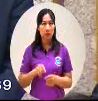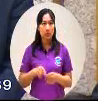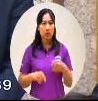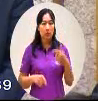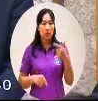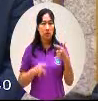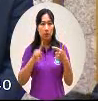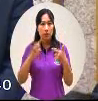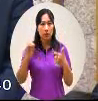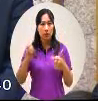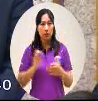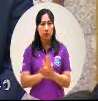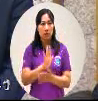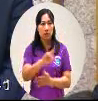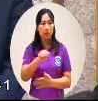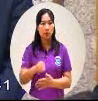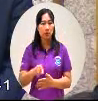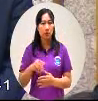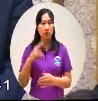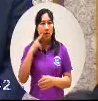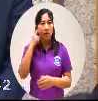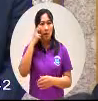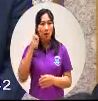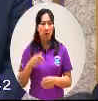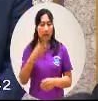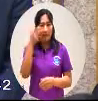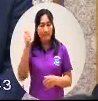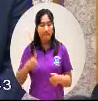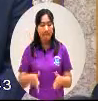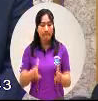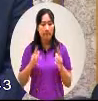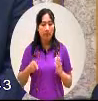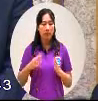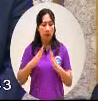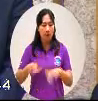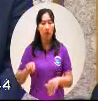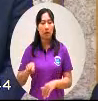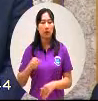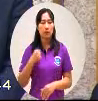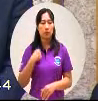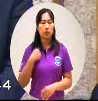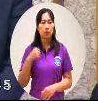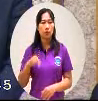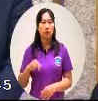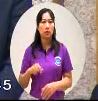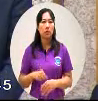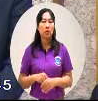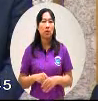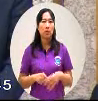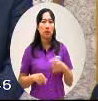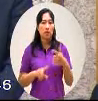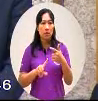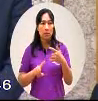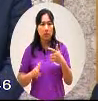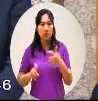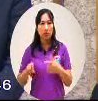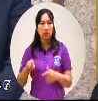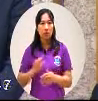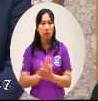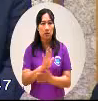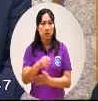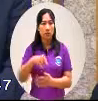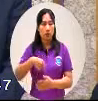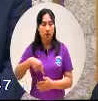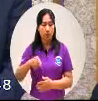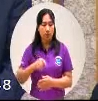员所讲的有几座都损坏的。那610之后呢，柯议员也有积极要我们去